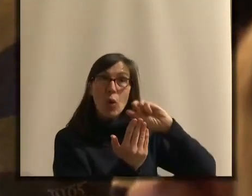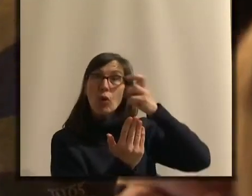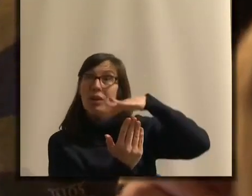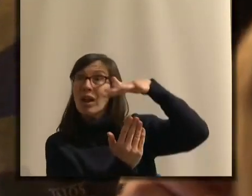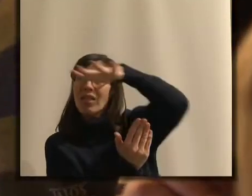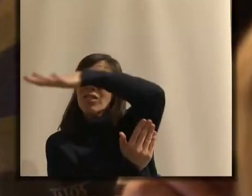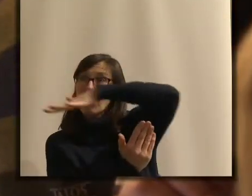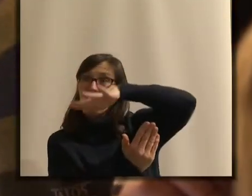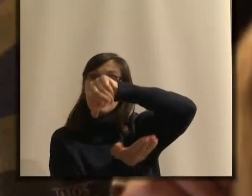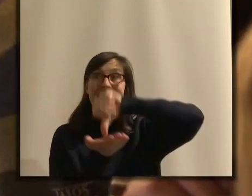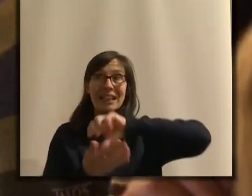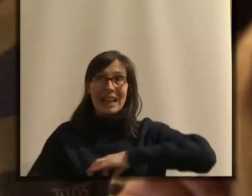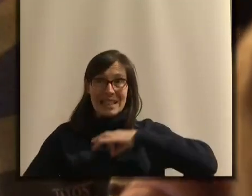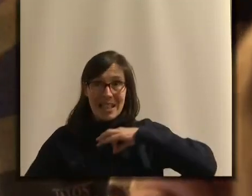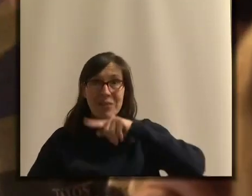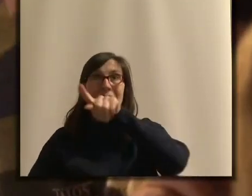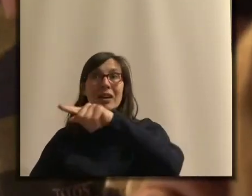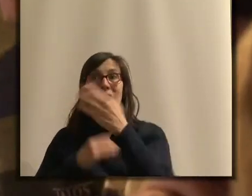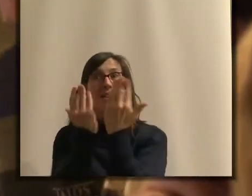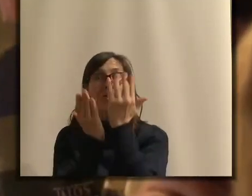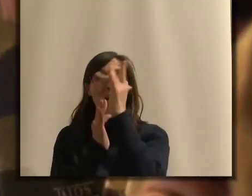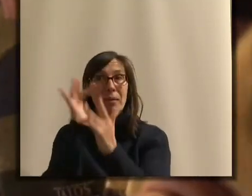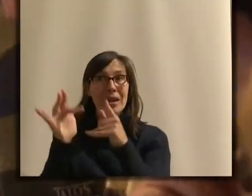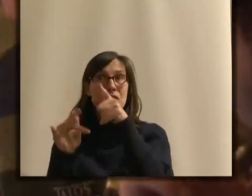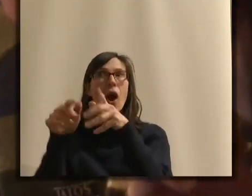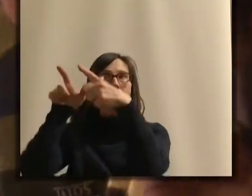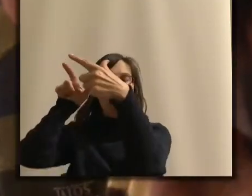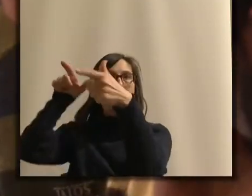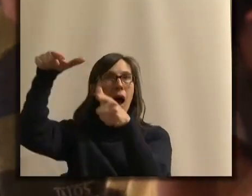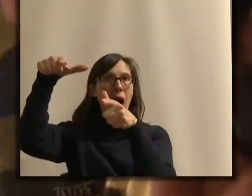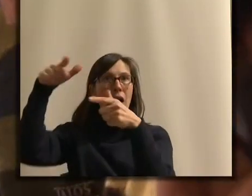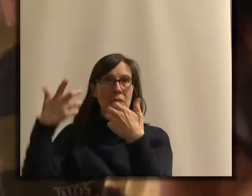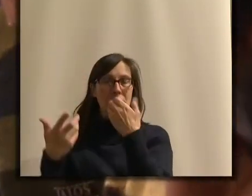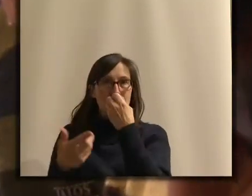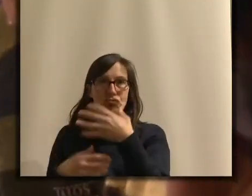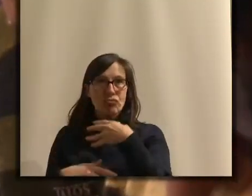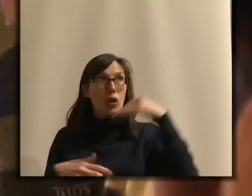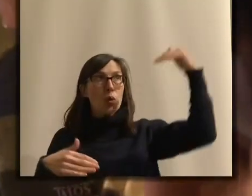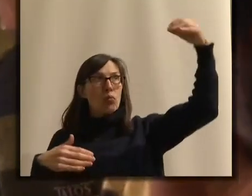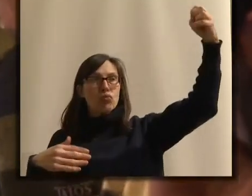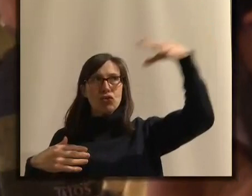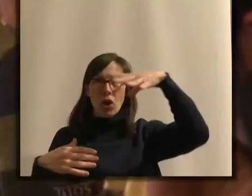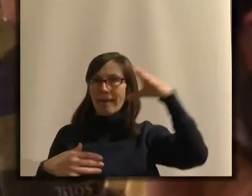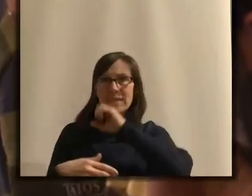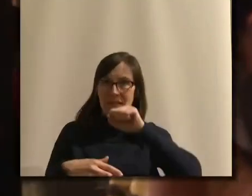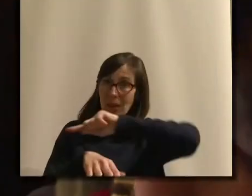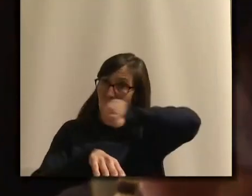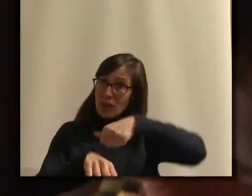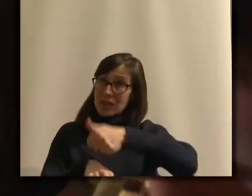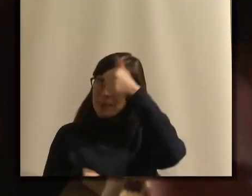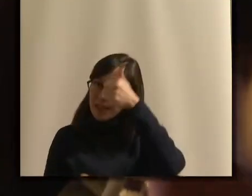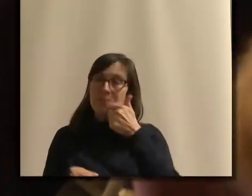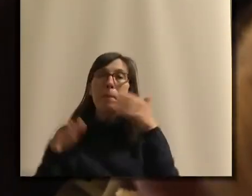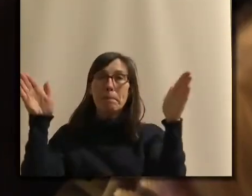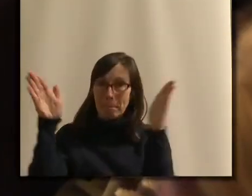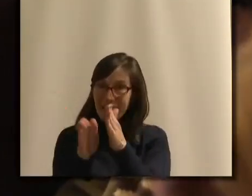costat, que són el centre cívic i la llar d'infants, que aquests sí que tenen unes cobertes orientades a sud, per tant, tot i que sí que sabem que la superfície és menor